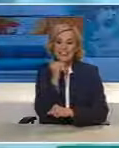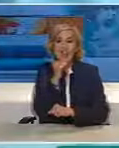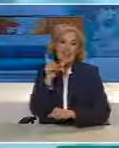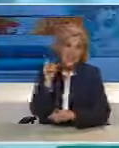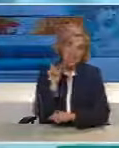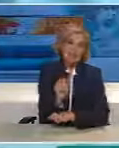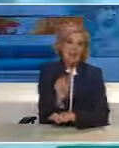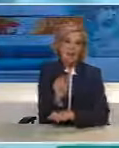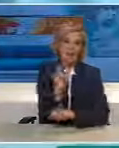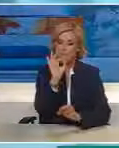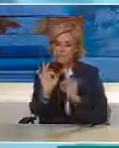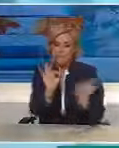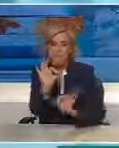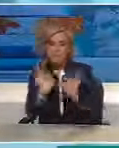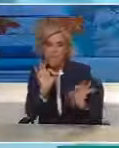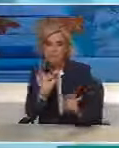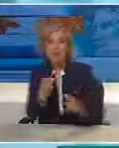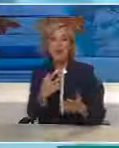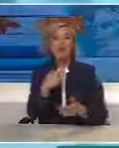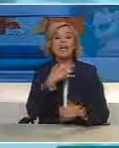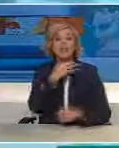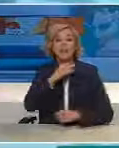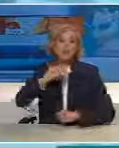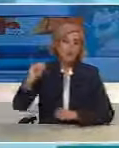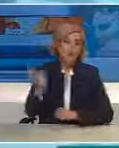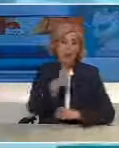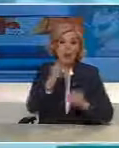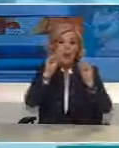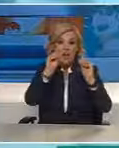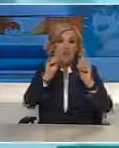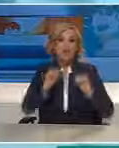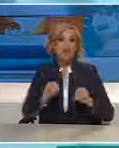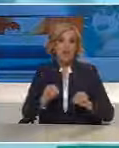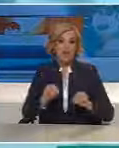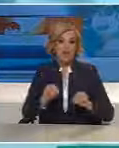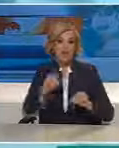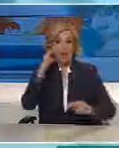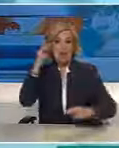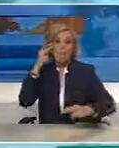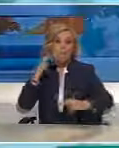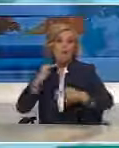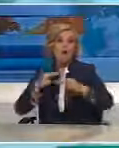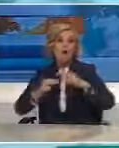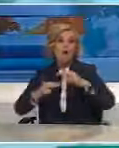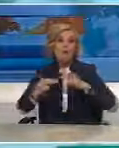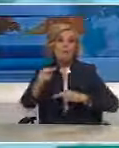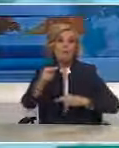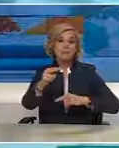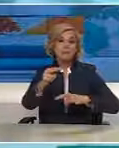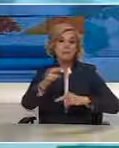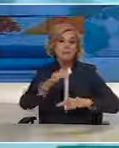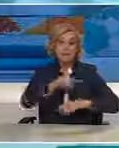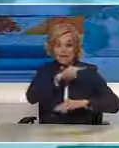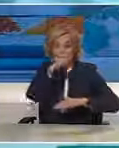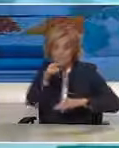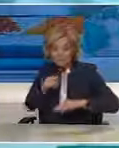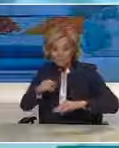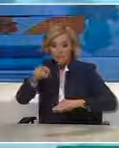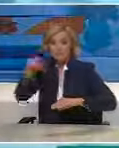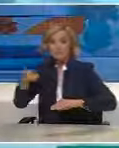των δεδομένων για τον πολύ σημαντικό στόχο, να προβλέπουμε την πορεία της καμπύλης της επιδημίας. Έτσι θα μπορούμε να έχουμε